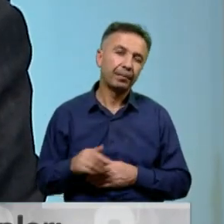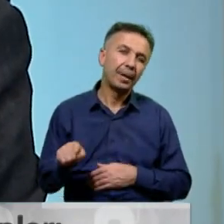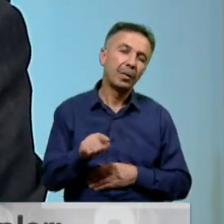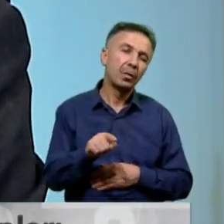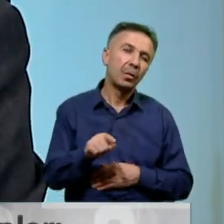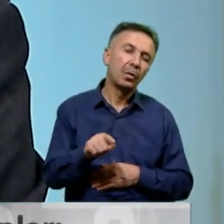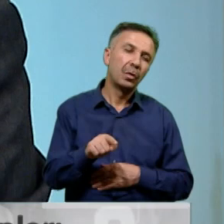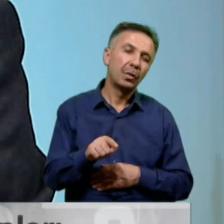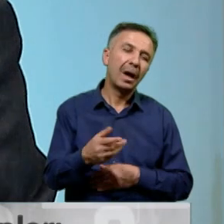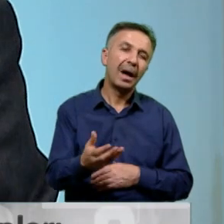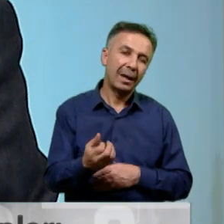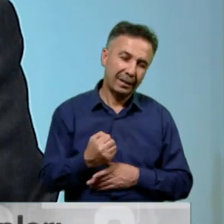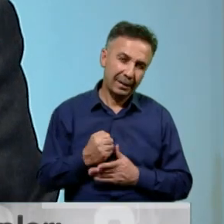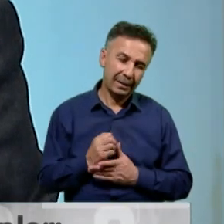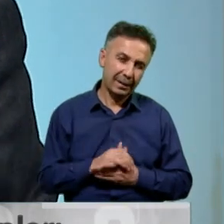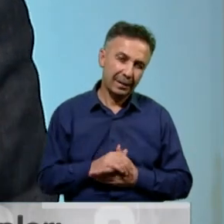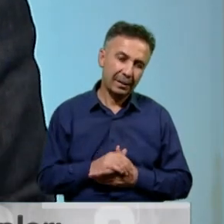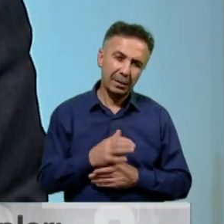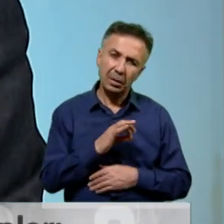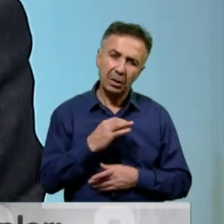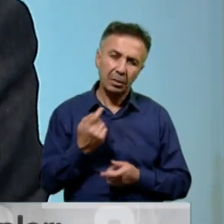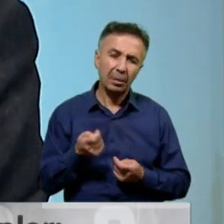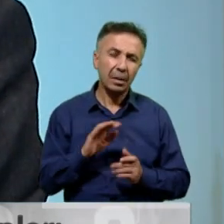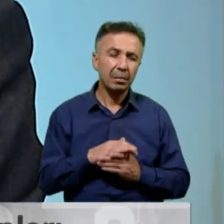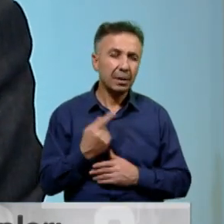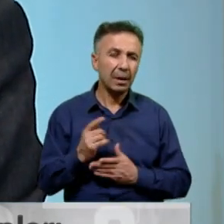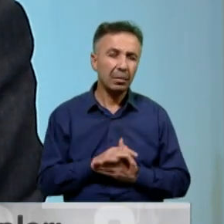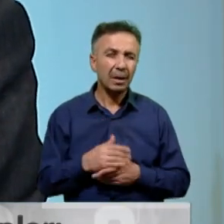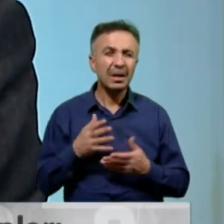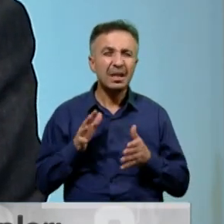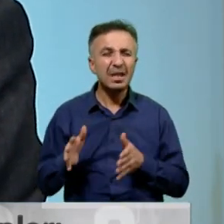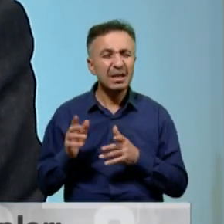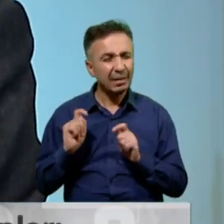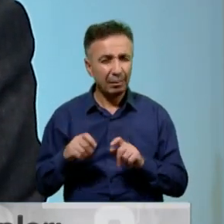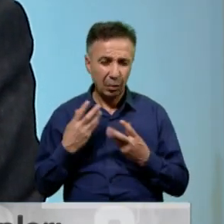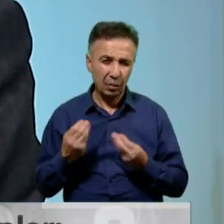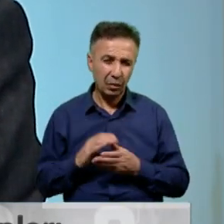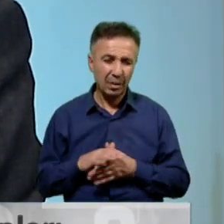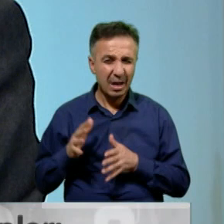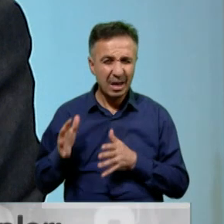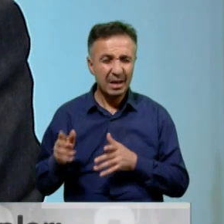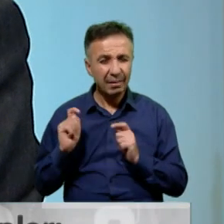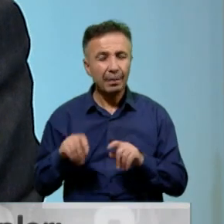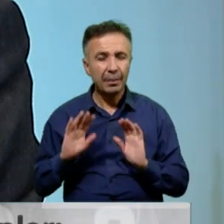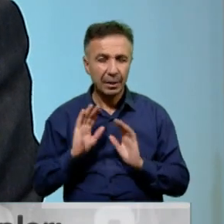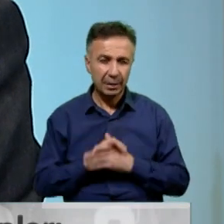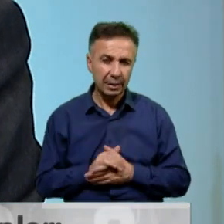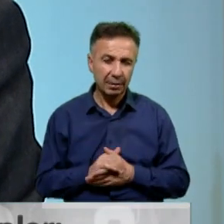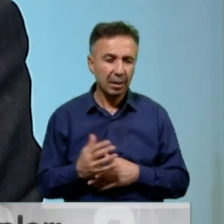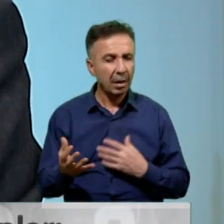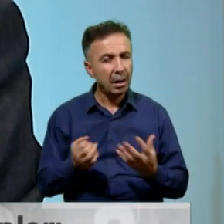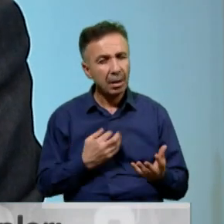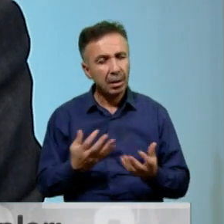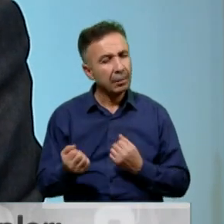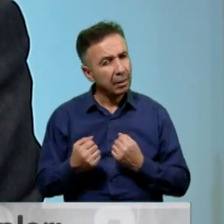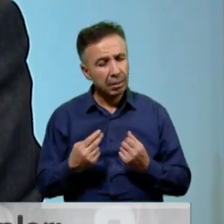şunu alırsanız ama hiç kullanmayacağınız bir şey. Bunlar israfa girer. İsraf boyutunda olmamak kaydıyla alışveriş